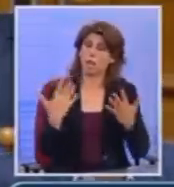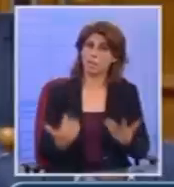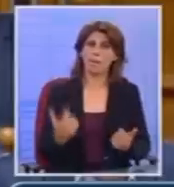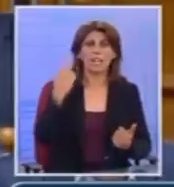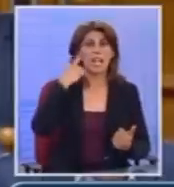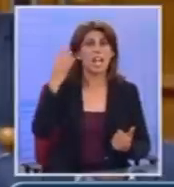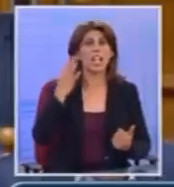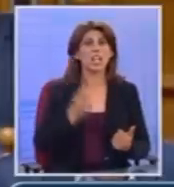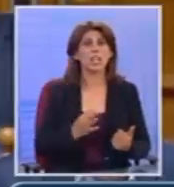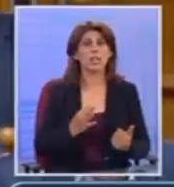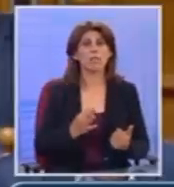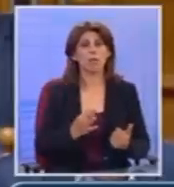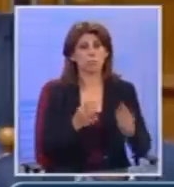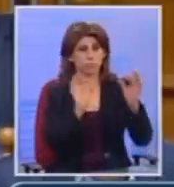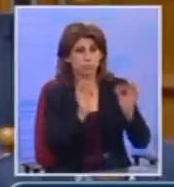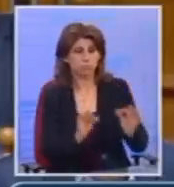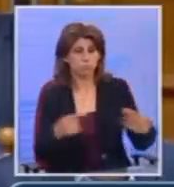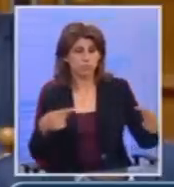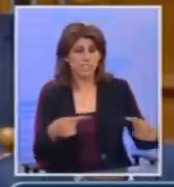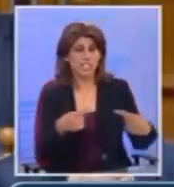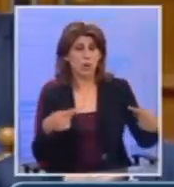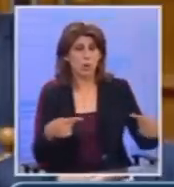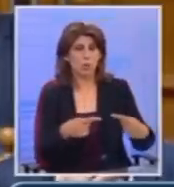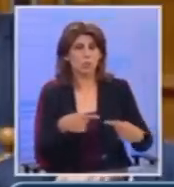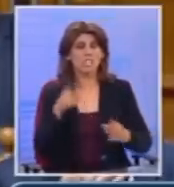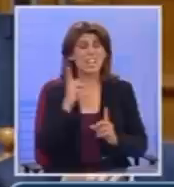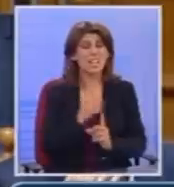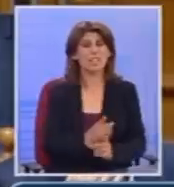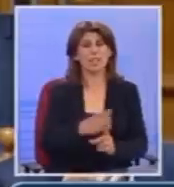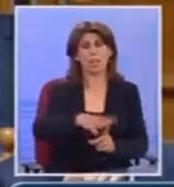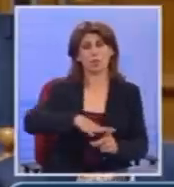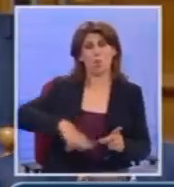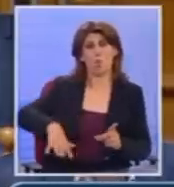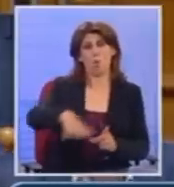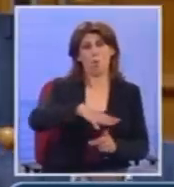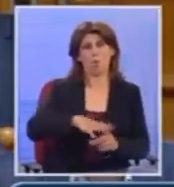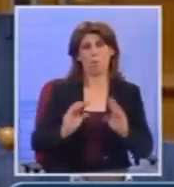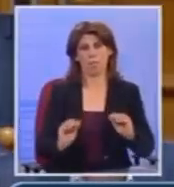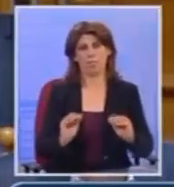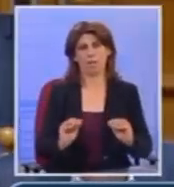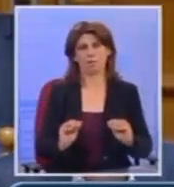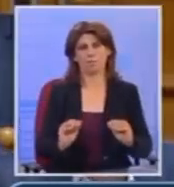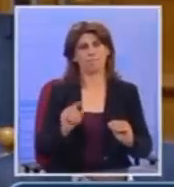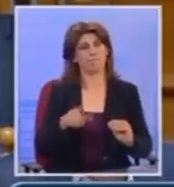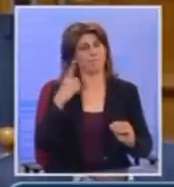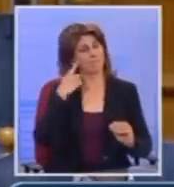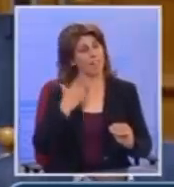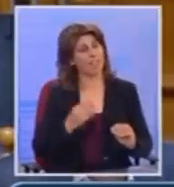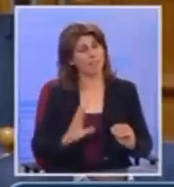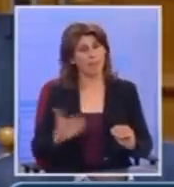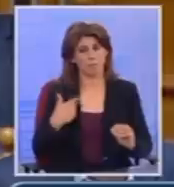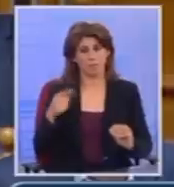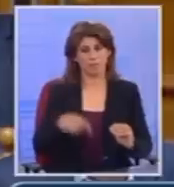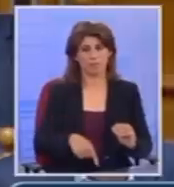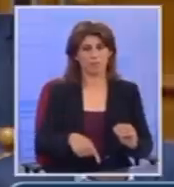ιδεολογικό πρόσημο στις συγκρούσεις που διεξάγονται ιδιαίτερα στον χώρο της παιδείας. Υπό αυτή την έννοια εδώ δεν ερχόμαστε